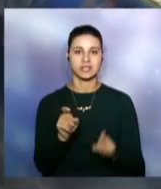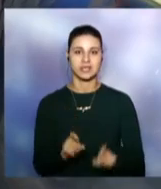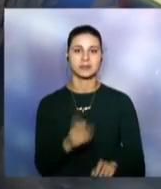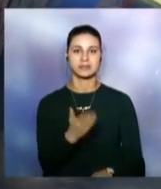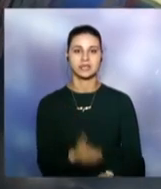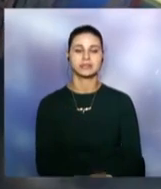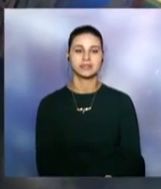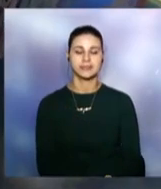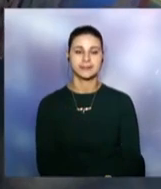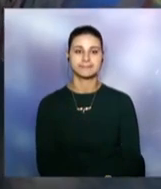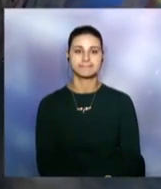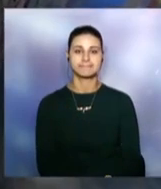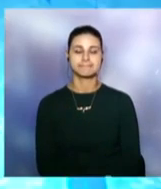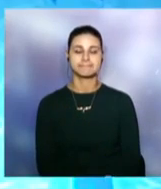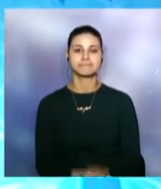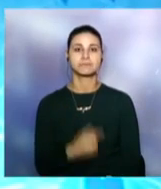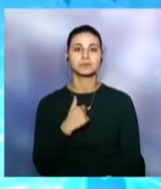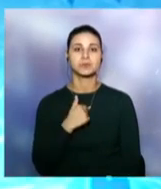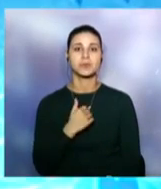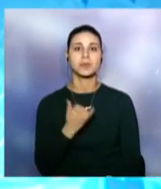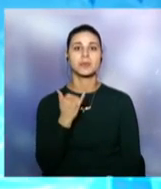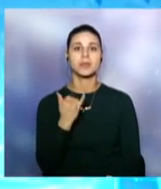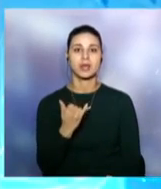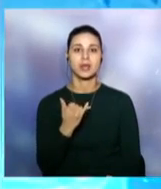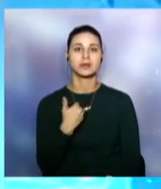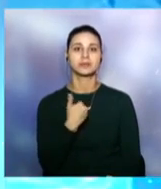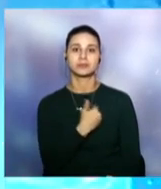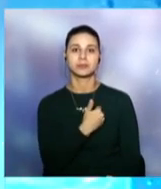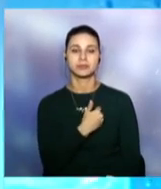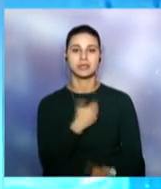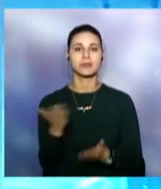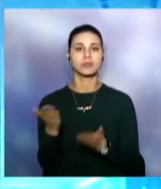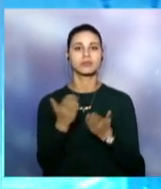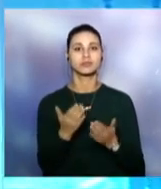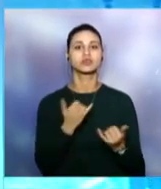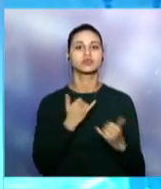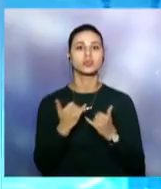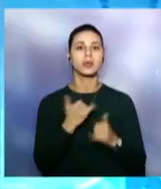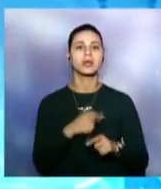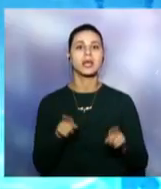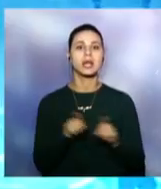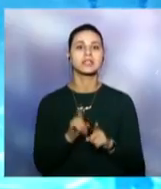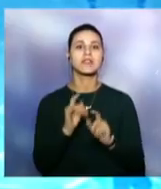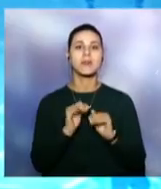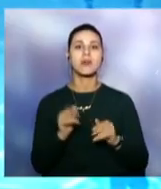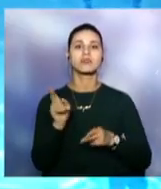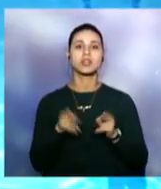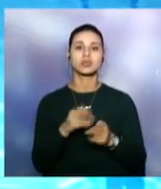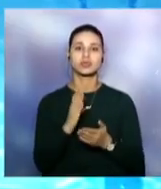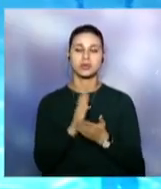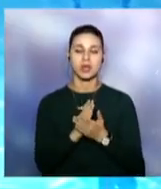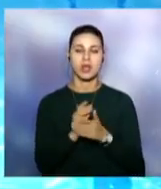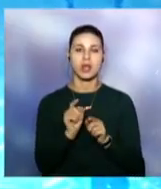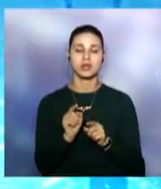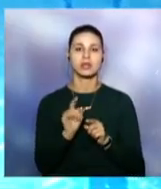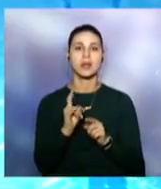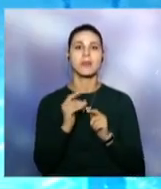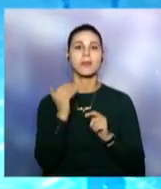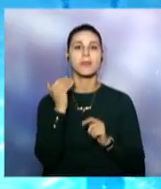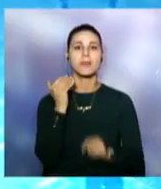დაბრძანდით და მე სტუდიაში კიდევ ერთი სტუმარი არი უნდა მოვიწვიო, რომელიც ასევე ბავშვთა ქირურგი გახლავთ,